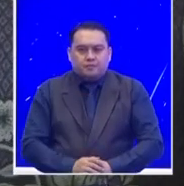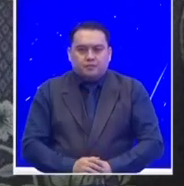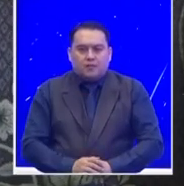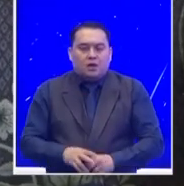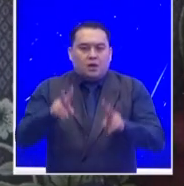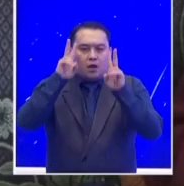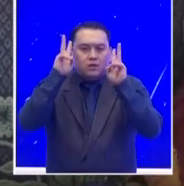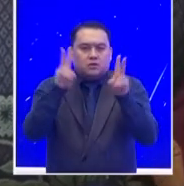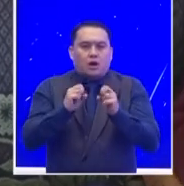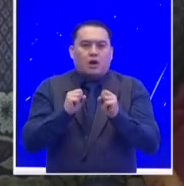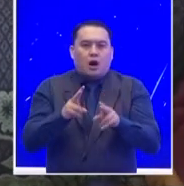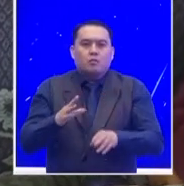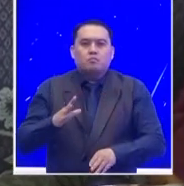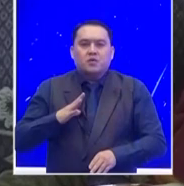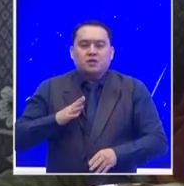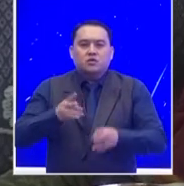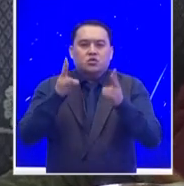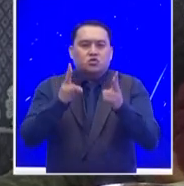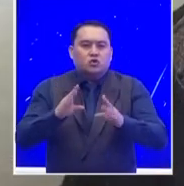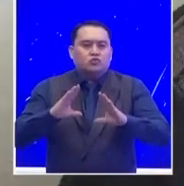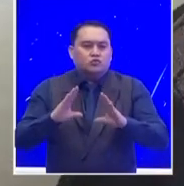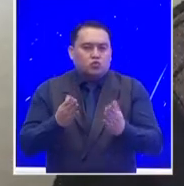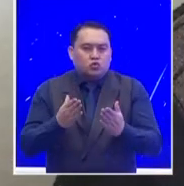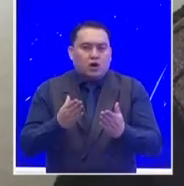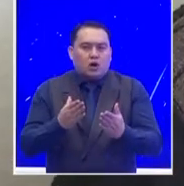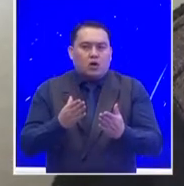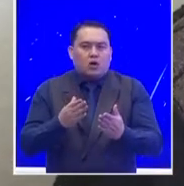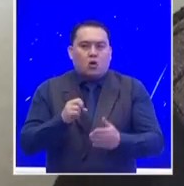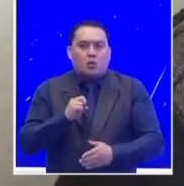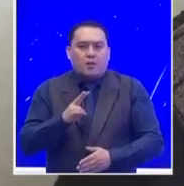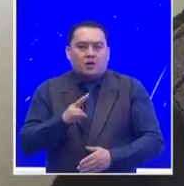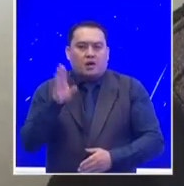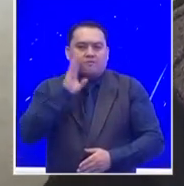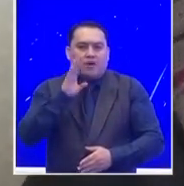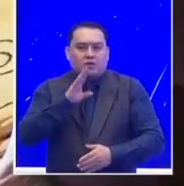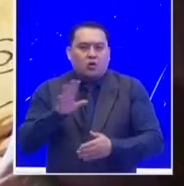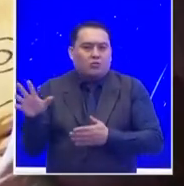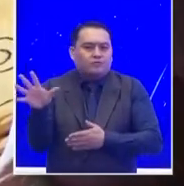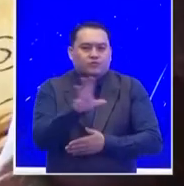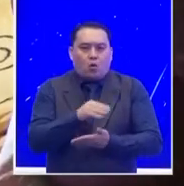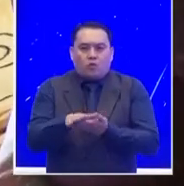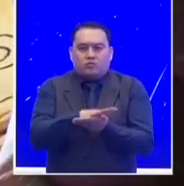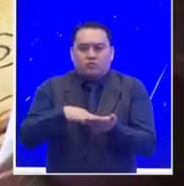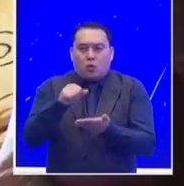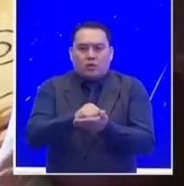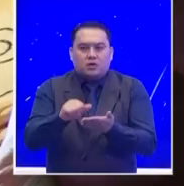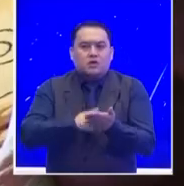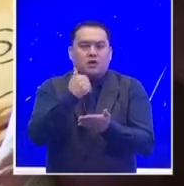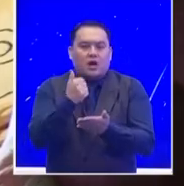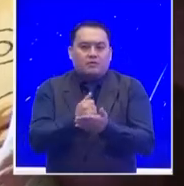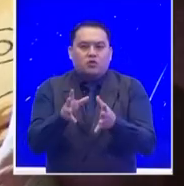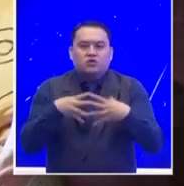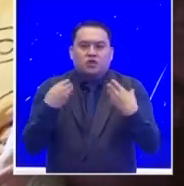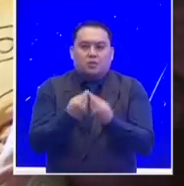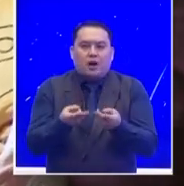не знал, как быть. Вспоминая трагедию, житель села Козлагаш Гоман Алибай. Вода унесла все, что у него было, кроме самого главного –